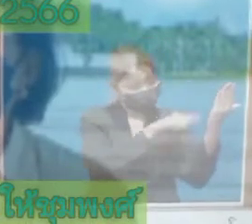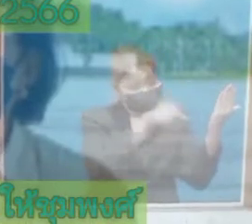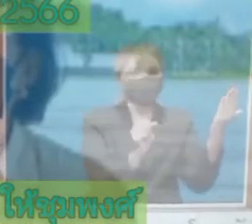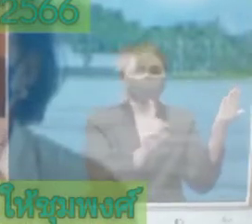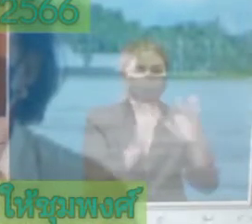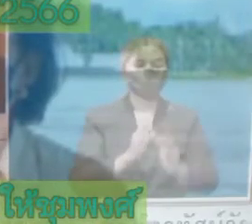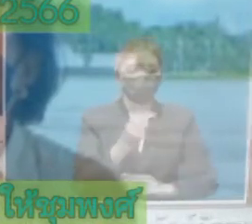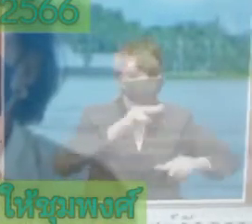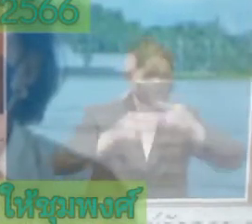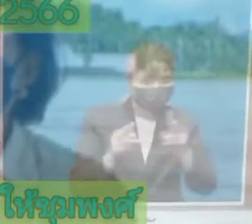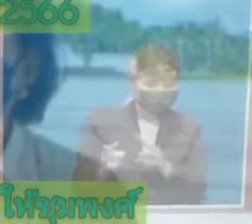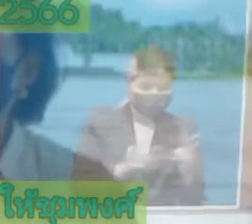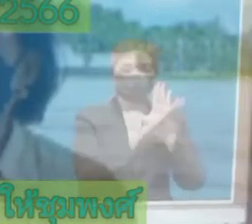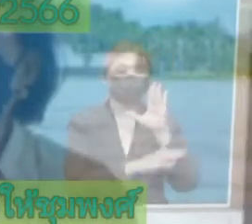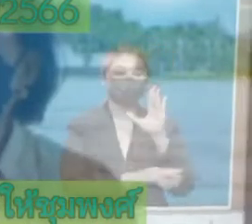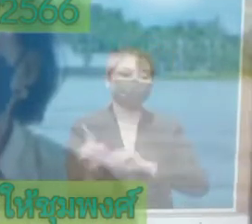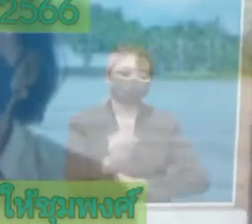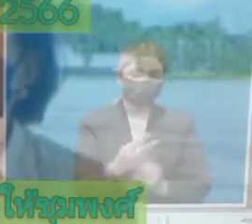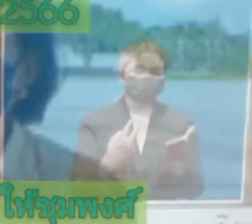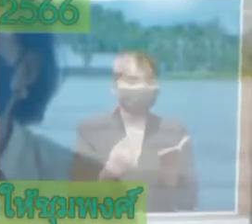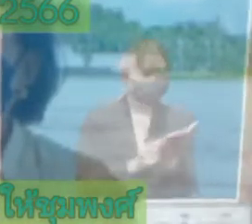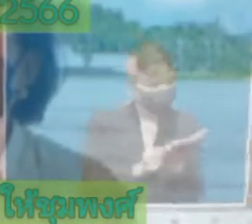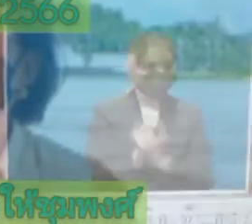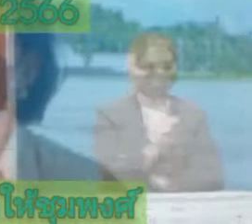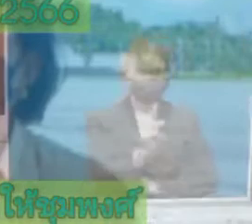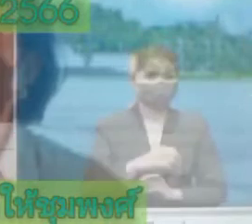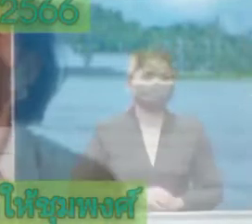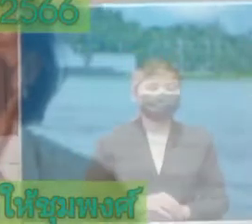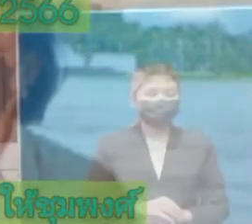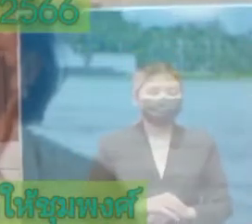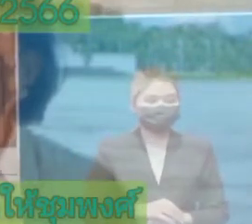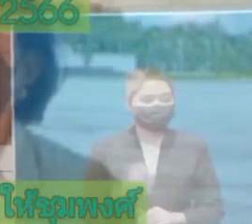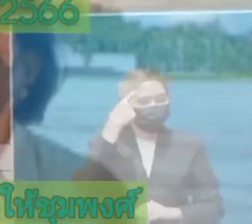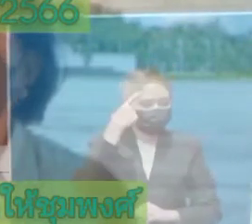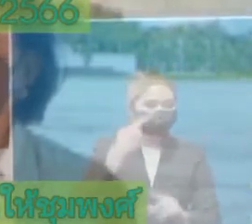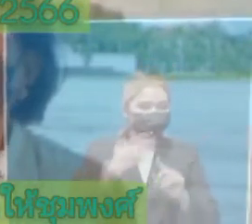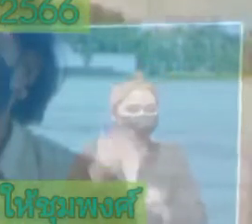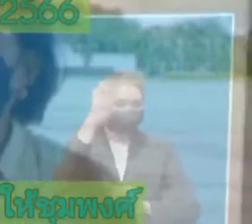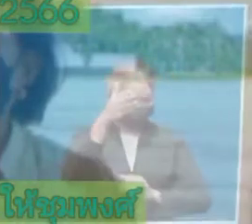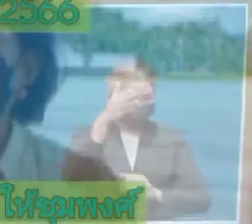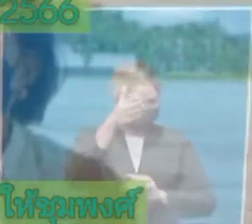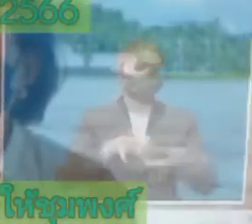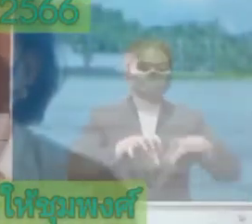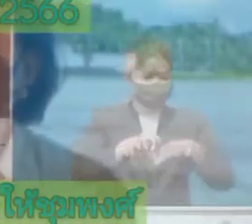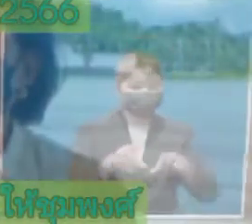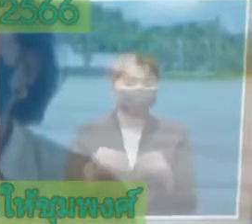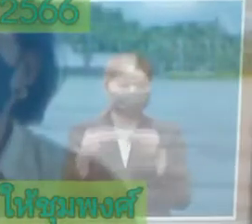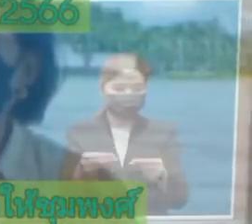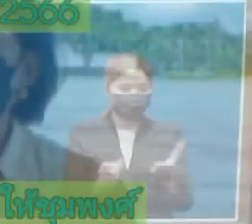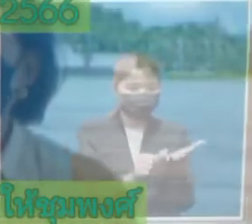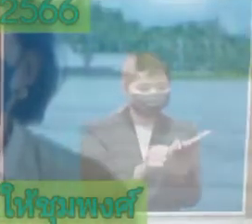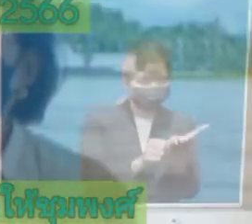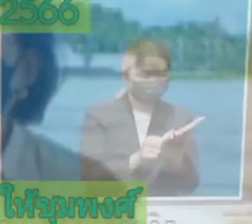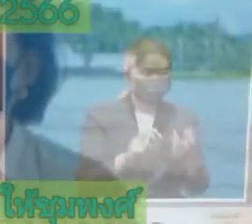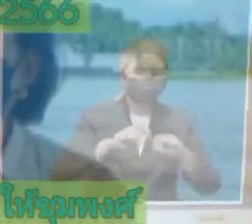อันนี้ถึงมีนโยบายที่แนวทางปฏิบัติก็คือการแก้ปัญหาความยากจนแบบพุ่งเป้ารายครัวเรือนซึ่งเดินหน้ากำลังเดินหน้าอยู่ในขณะนี้นะครับว่าจะช่วยเขาแก้ปัญหาอย่างไร